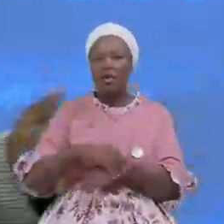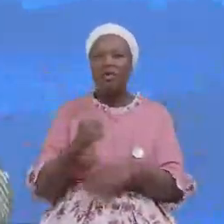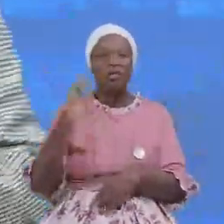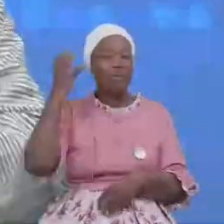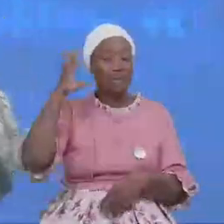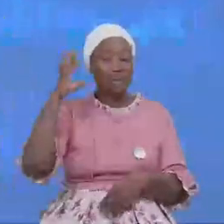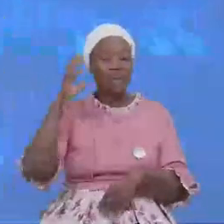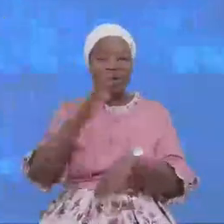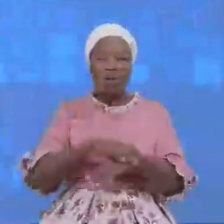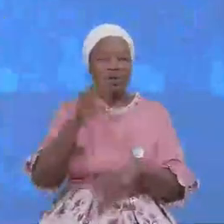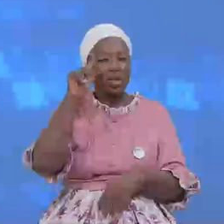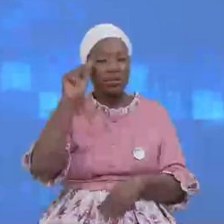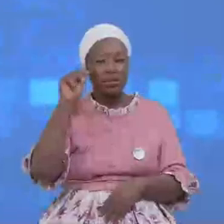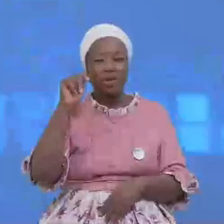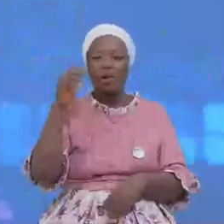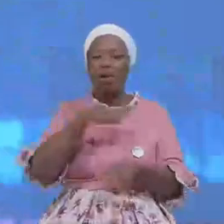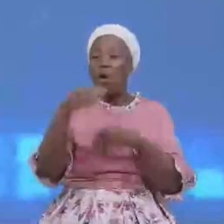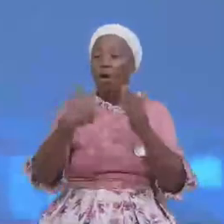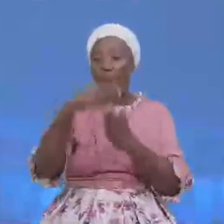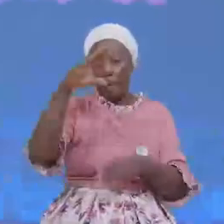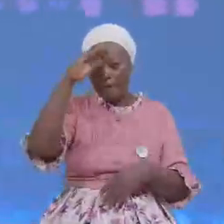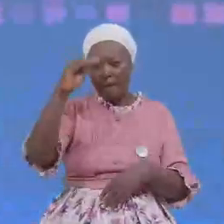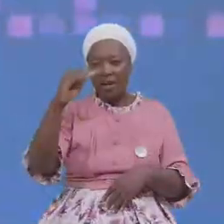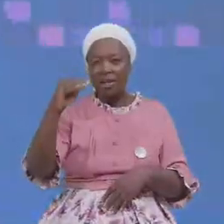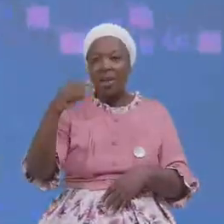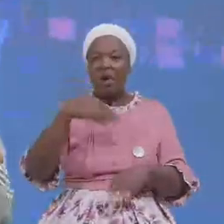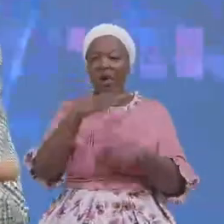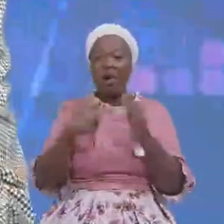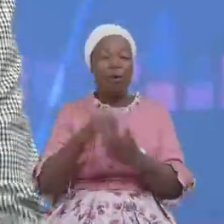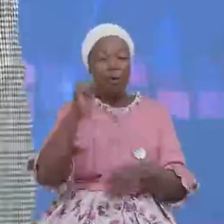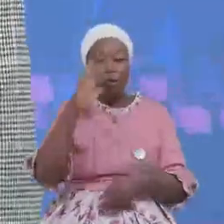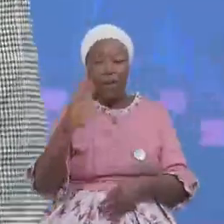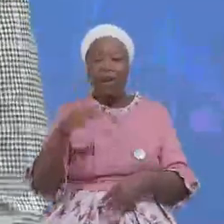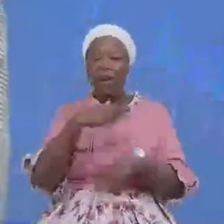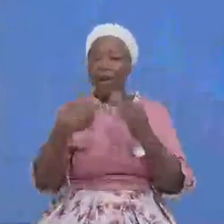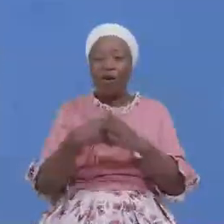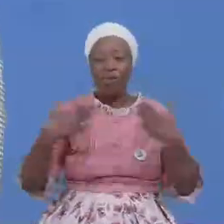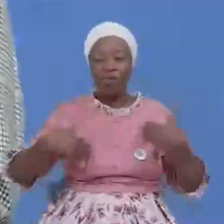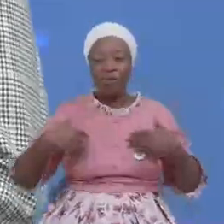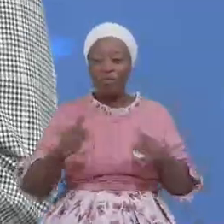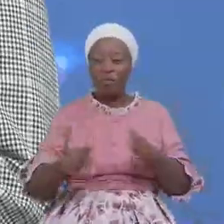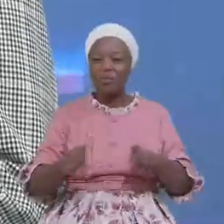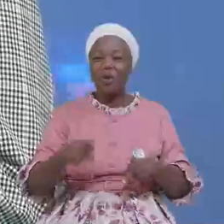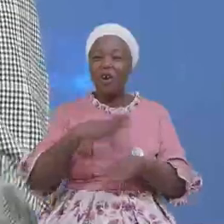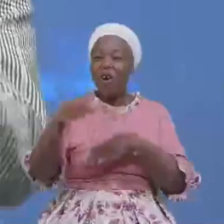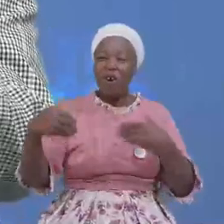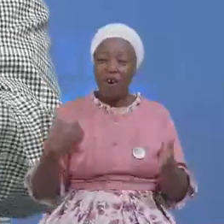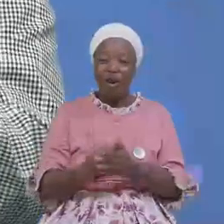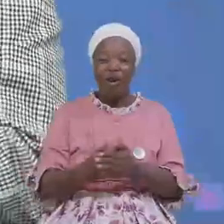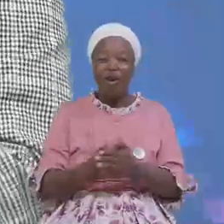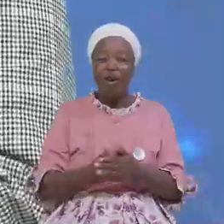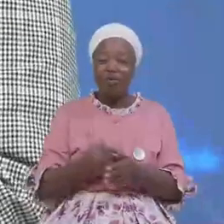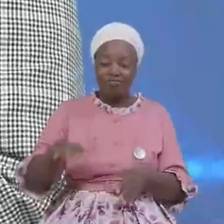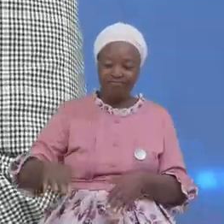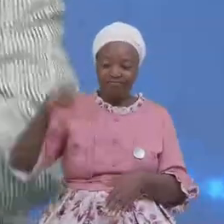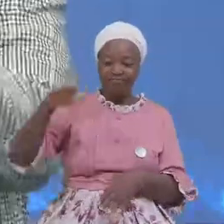la télévision, tous les hommes, toutes les femmes, tous les jeunes, toute personne